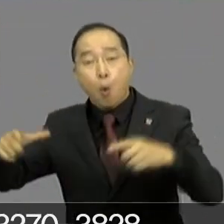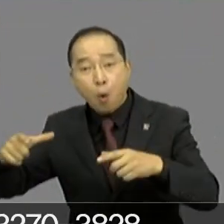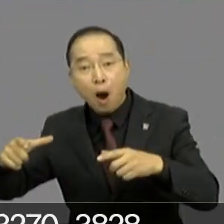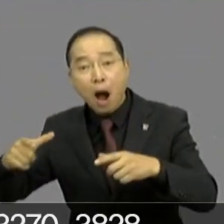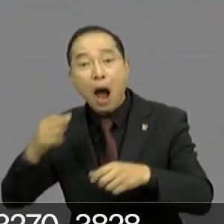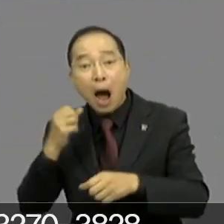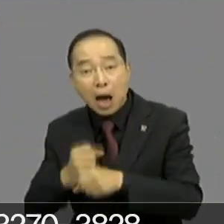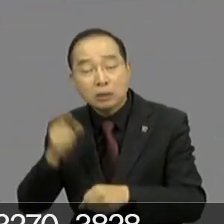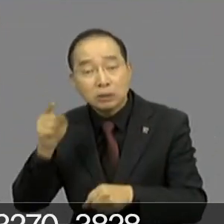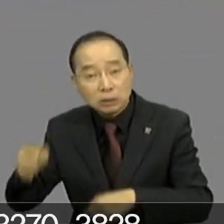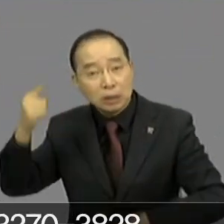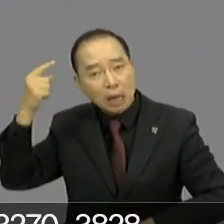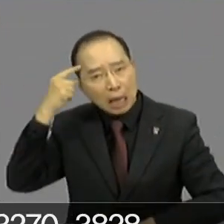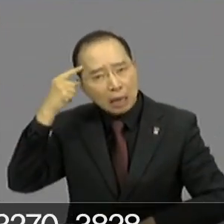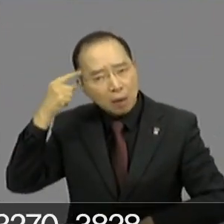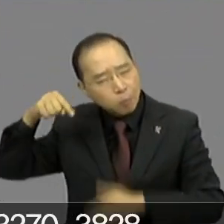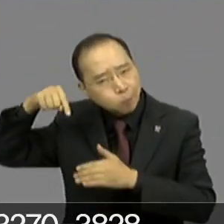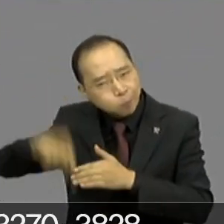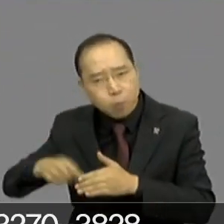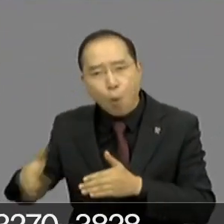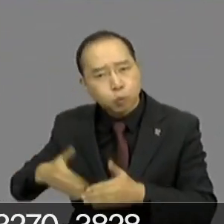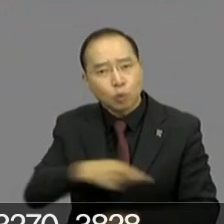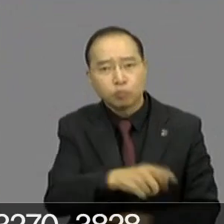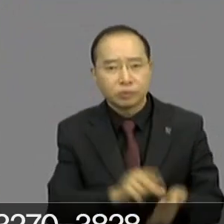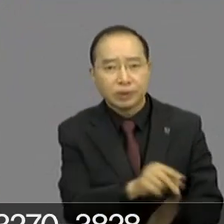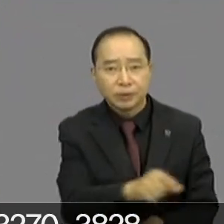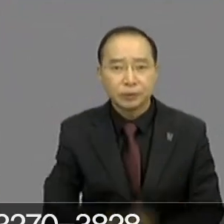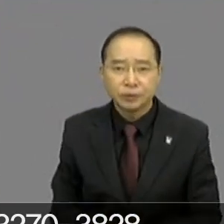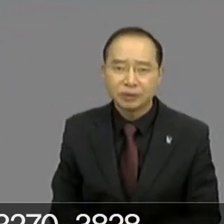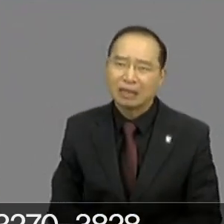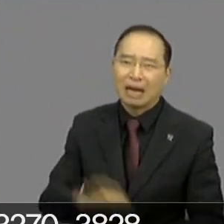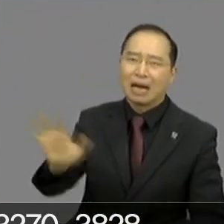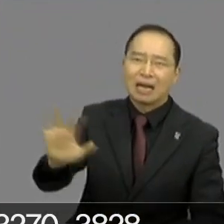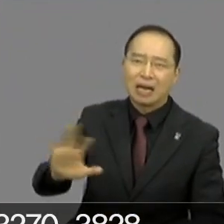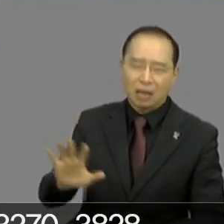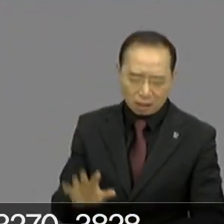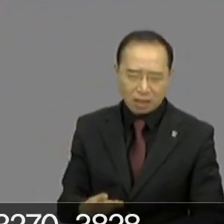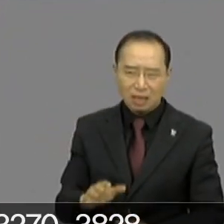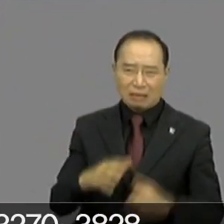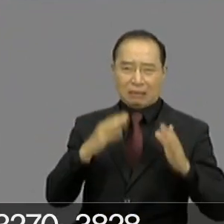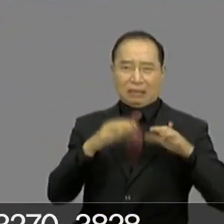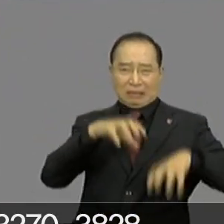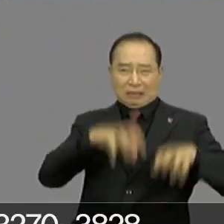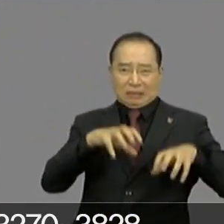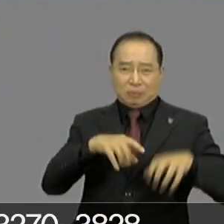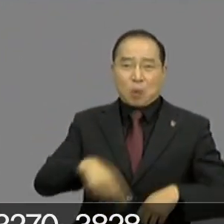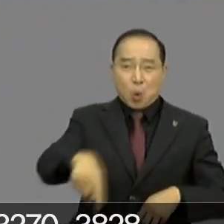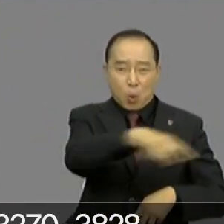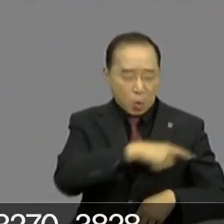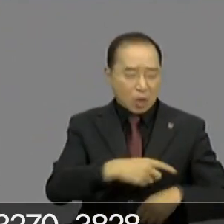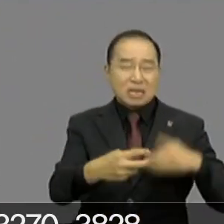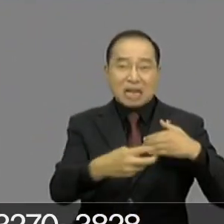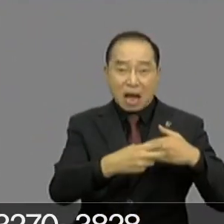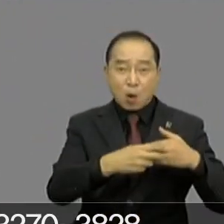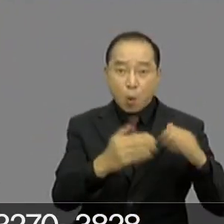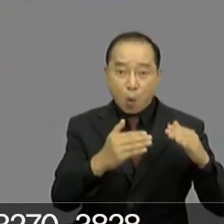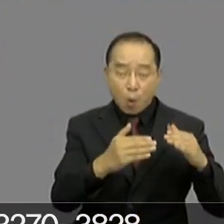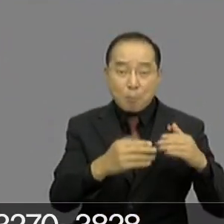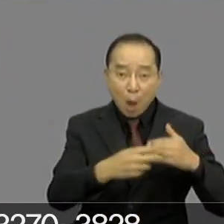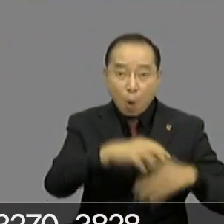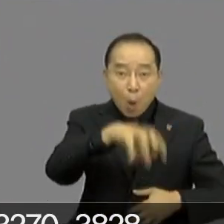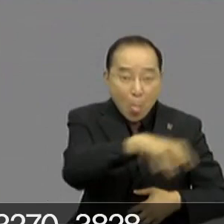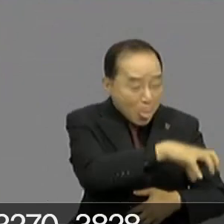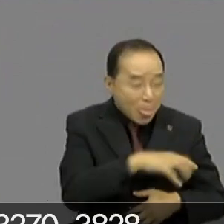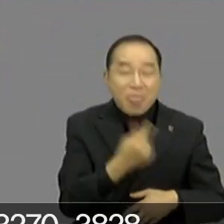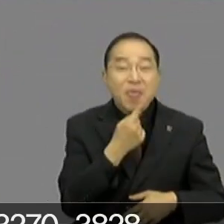개념 자체가 없으시다는 걸 제가 비판이 아니라 그 다음에 치세 가요와 하겠다는 것인데 나에게 어떻게 의료 민영